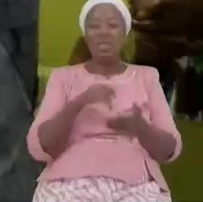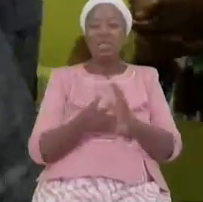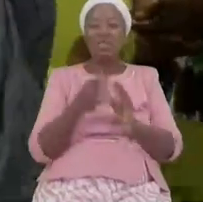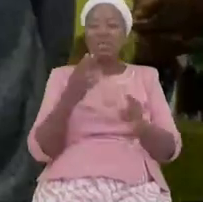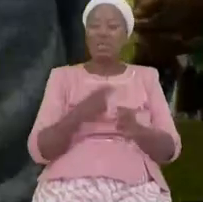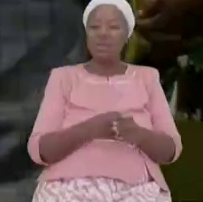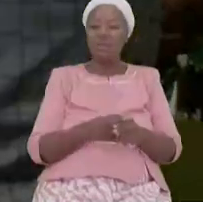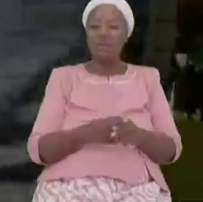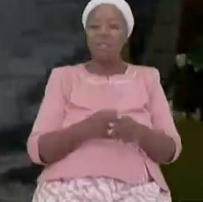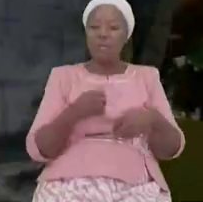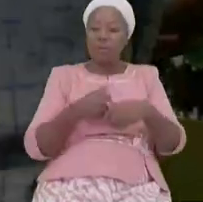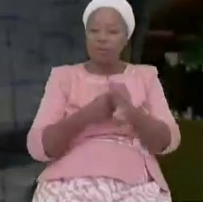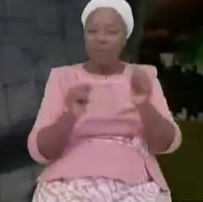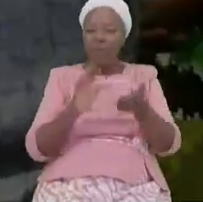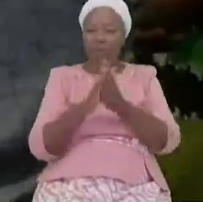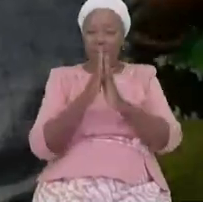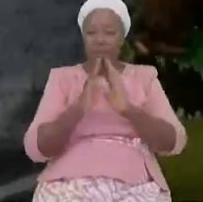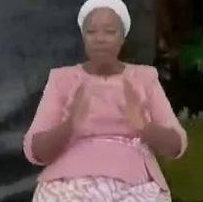Recherche la paix.